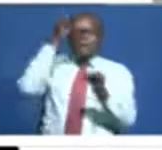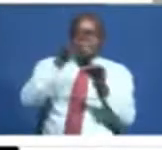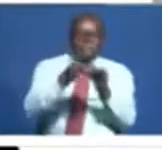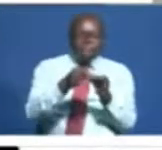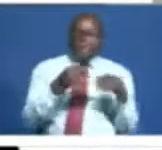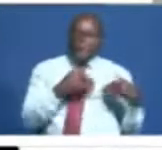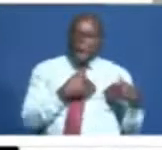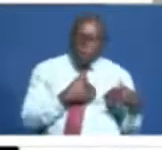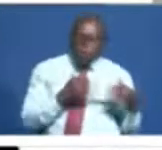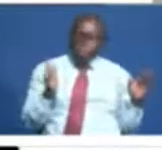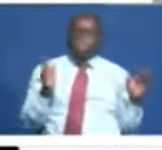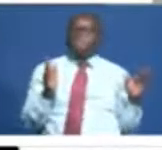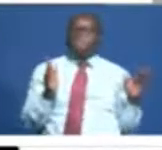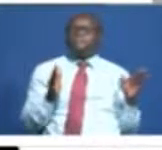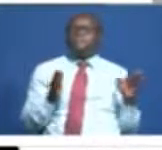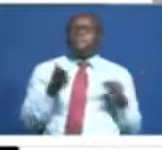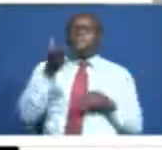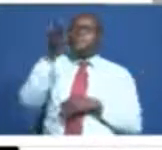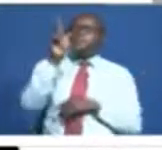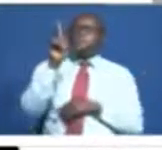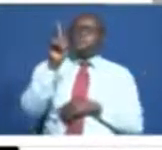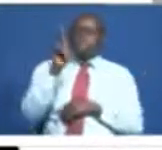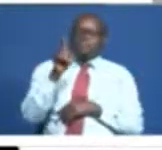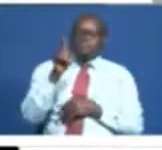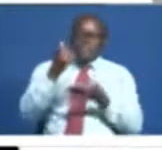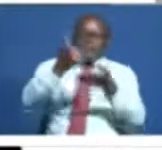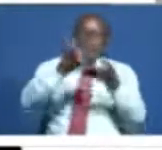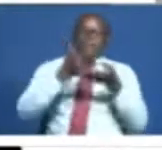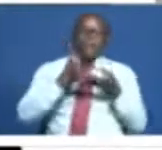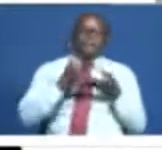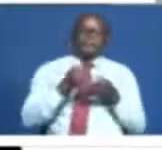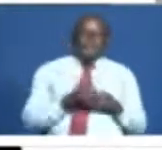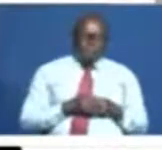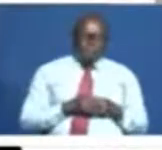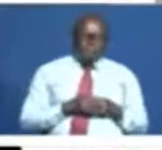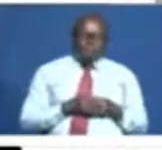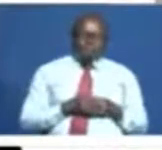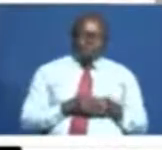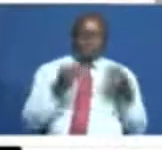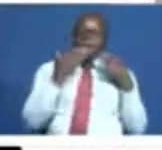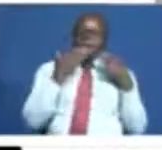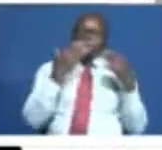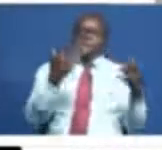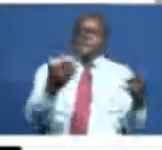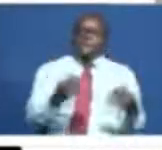uadilifu. Ewe Mwenyezi Mungu nisaidie. Thank you.